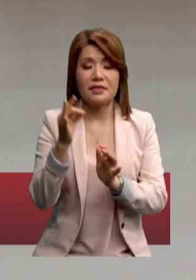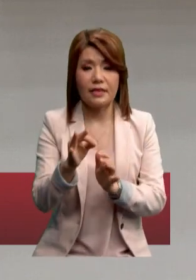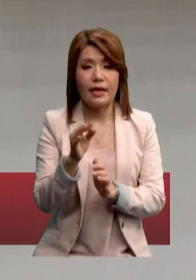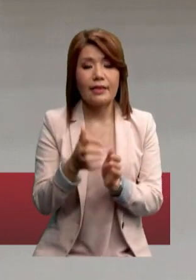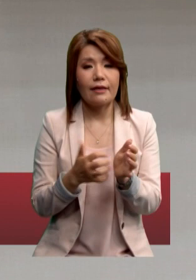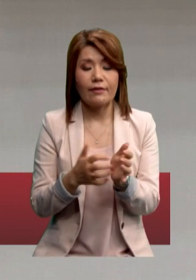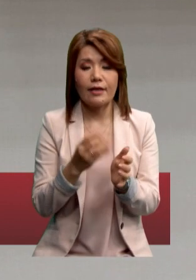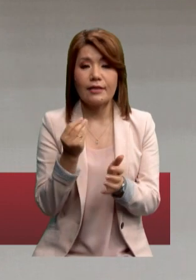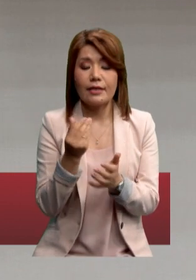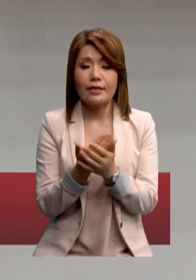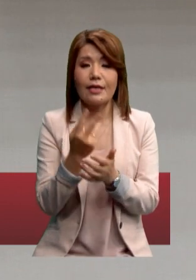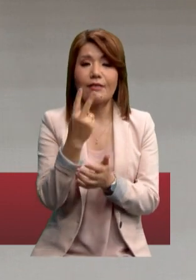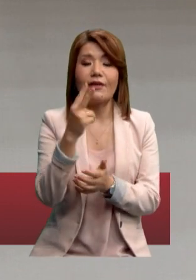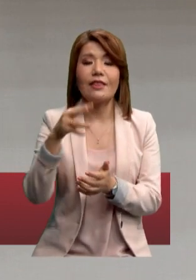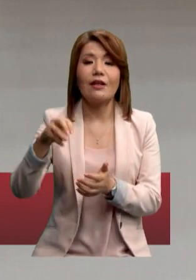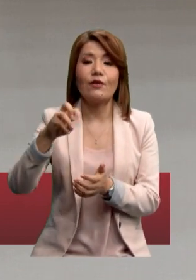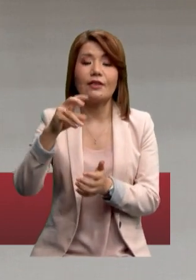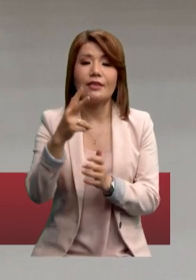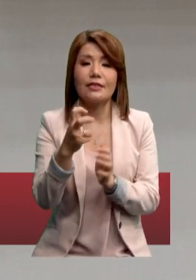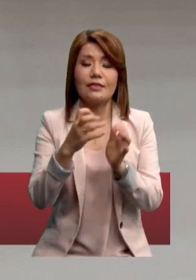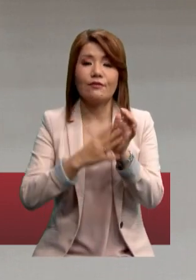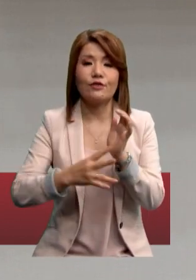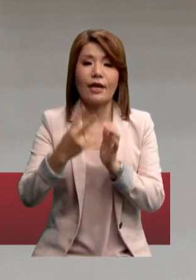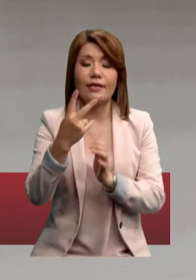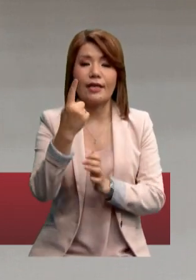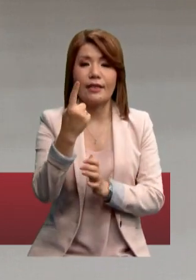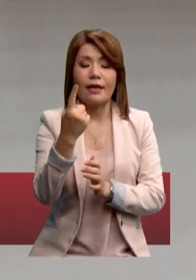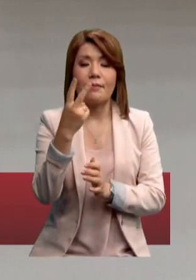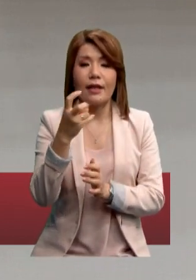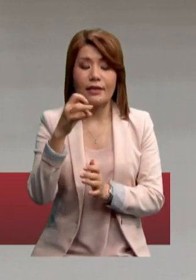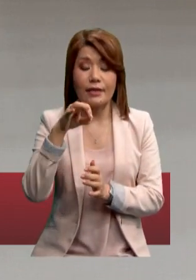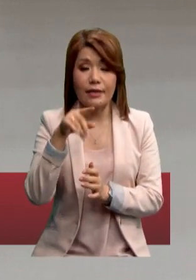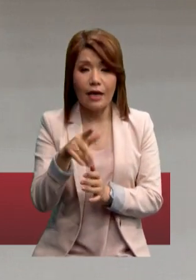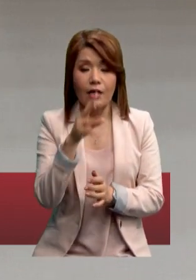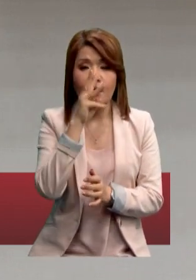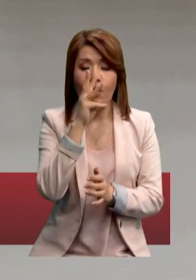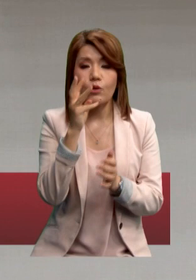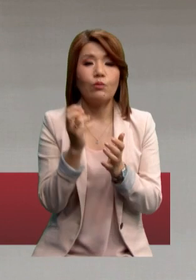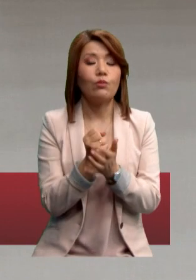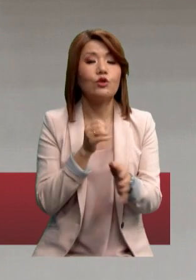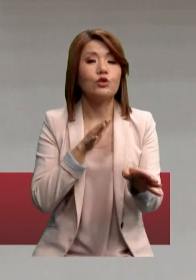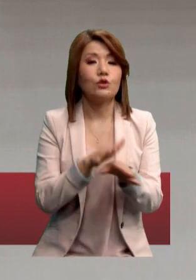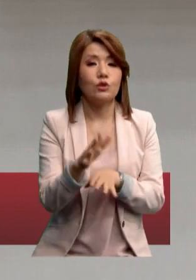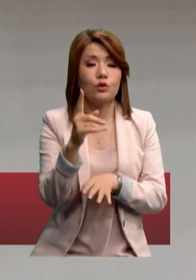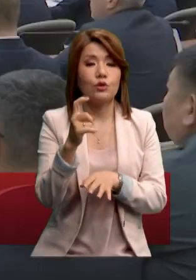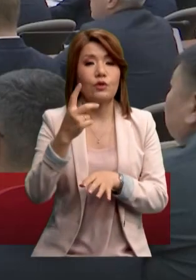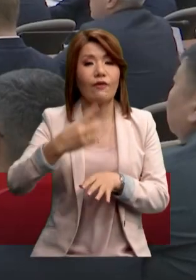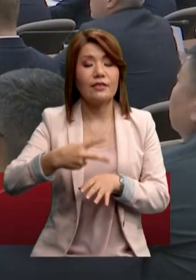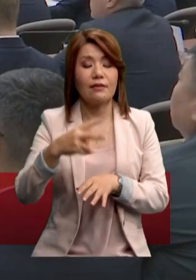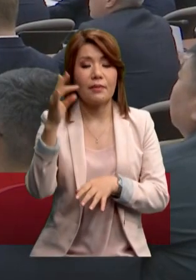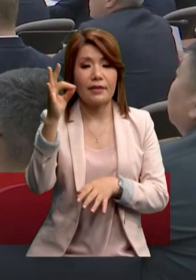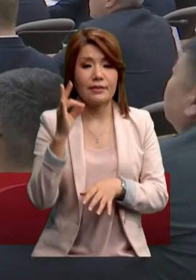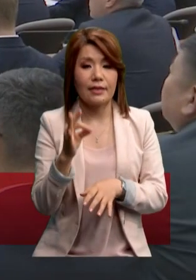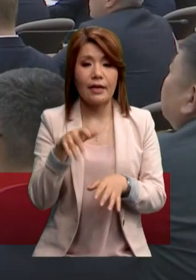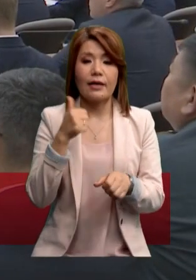Дефицит бюджета составил 2 триллиона 391 миллиард тенге. Доходы республиканского бюджета исполнены почти на 102%. По